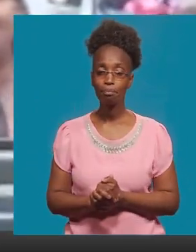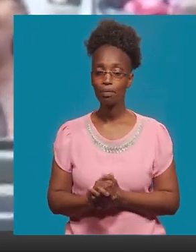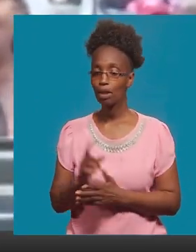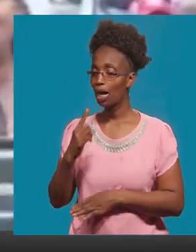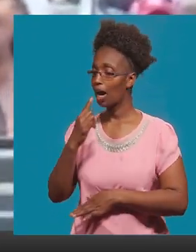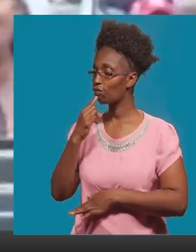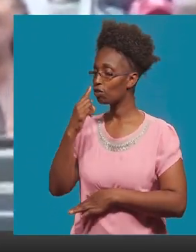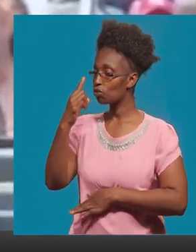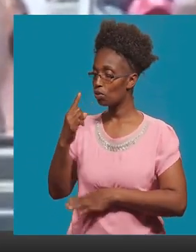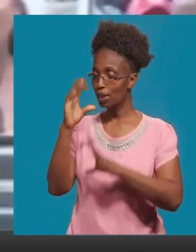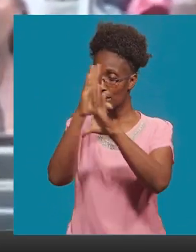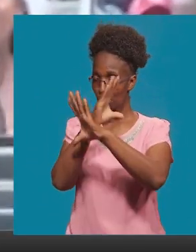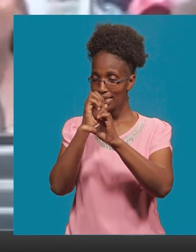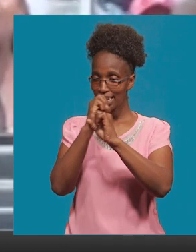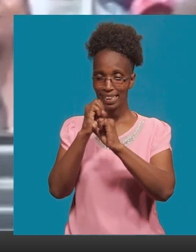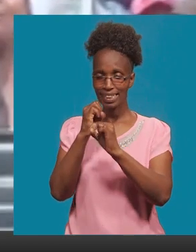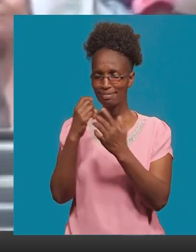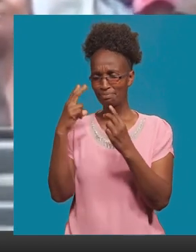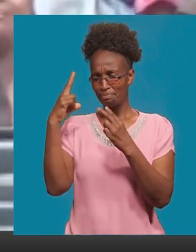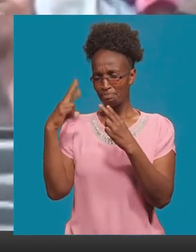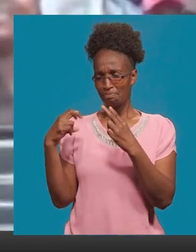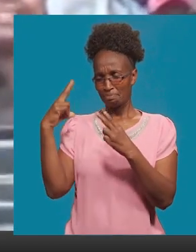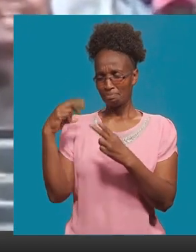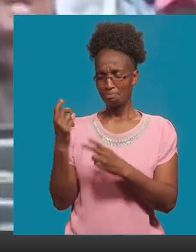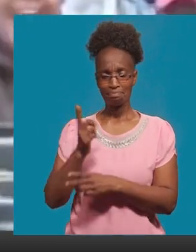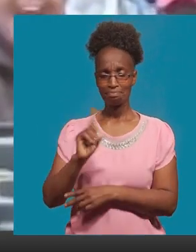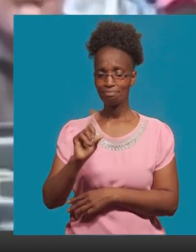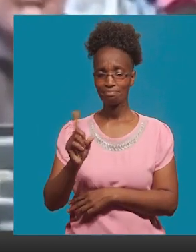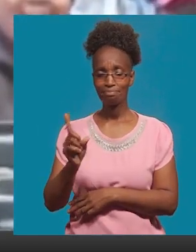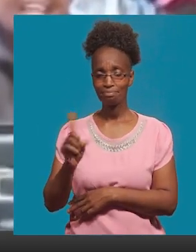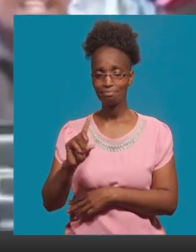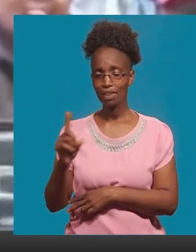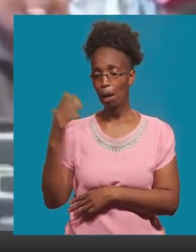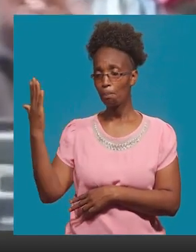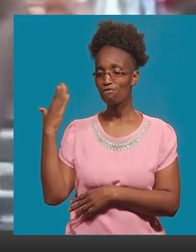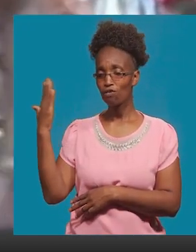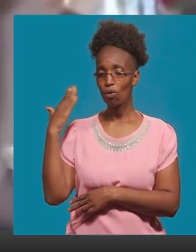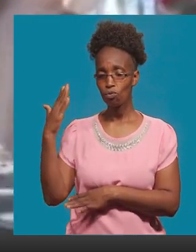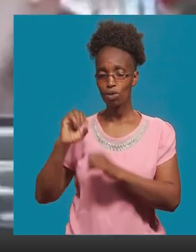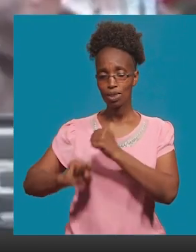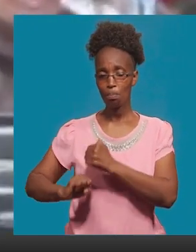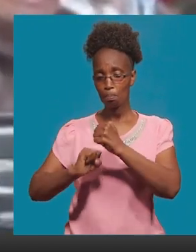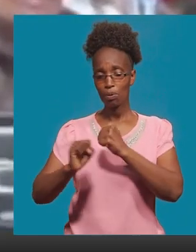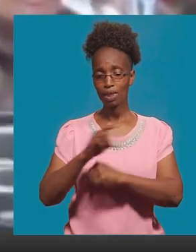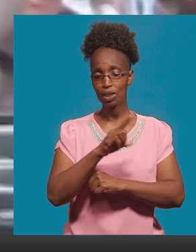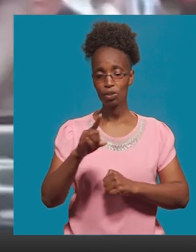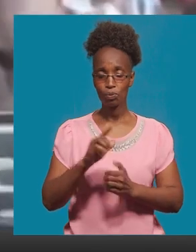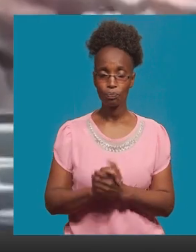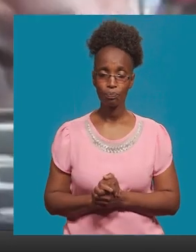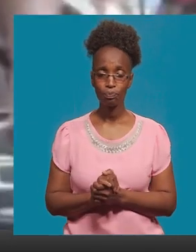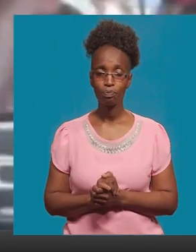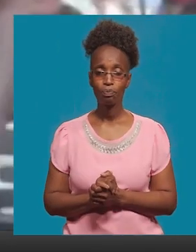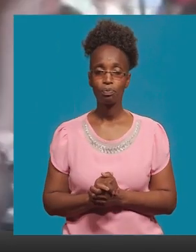Nimemwambia bwana rais, acha kunidharau bwana. Mimi ni mtu ambaye nilisimama na wewe. Punguza madharau